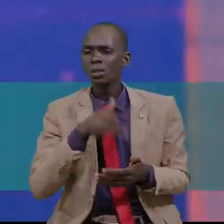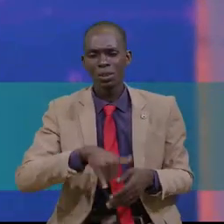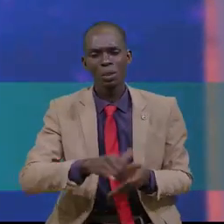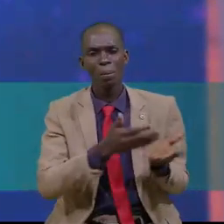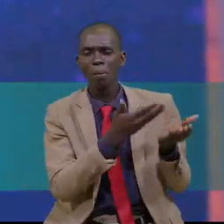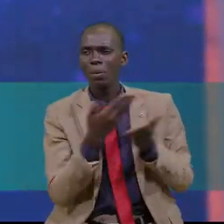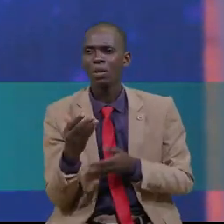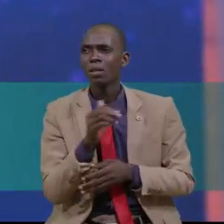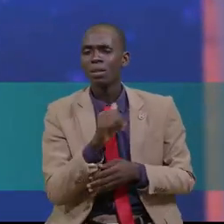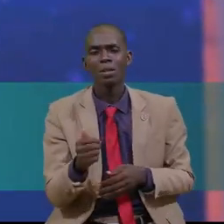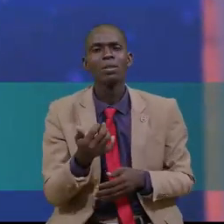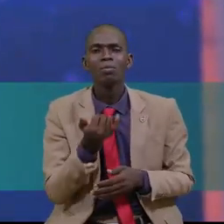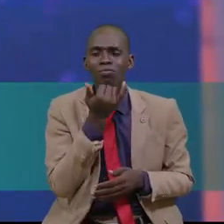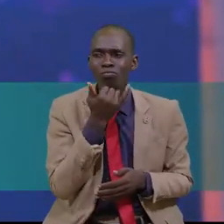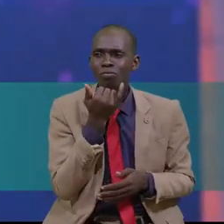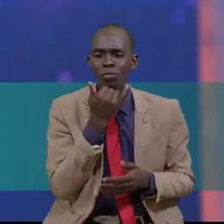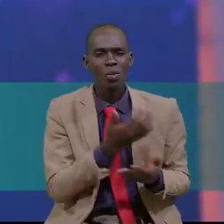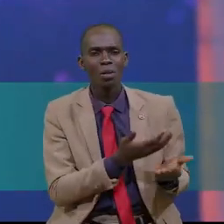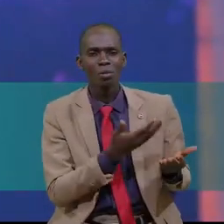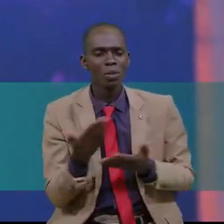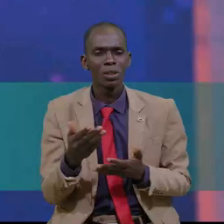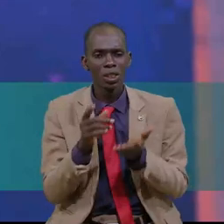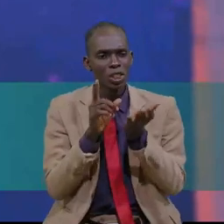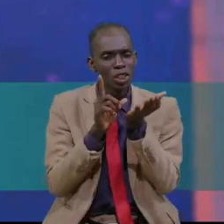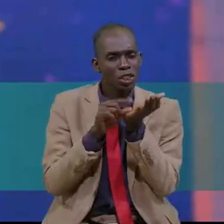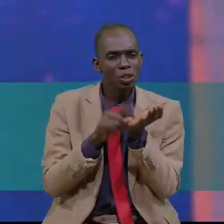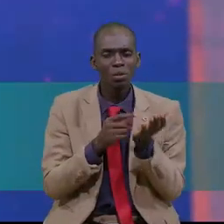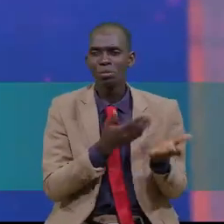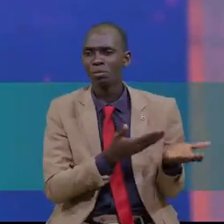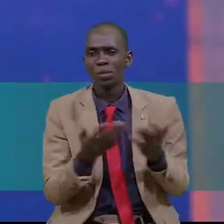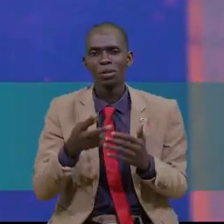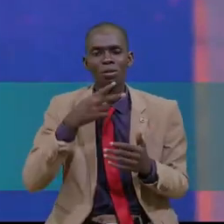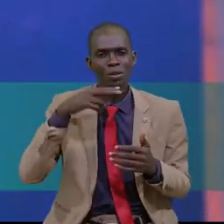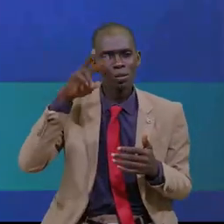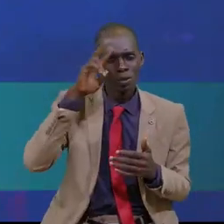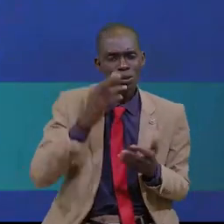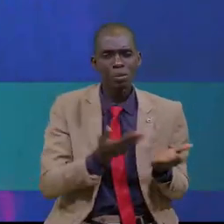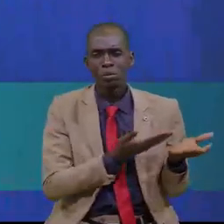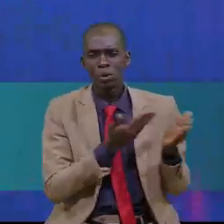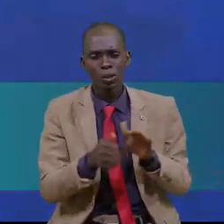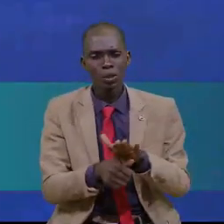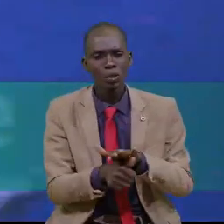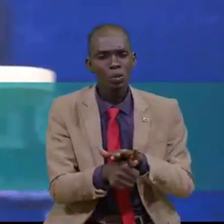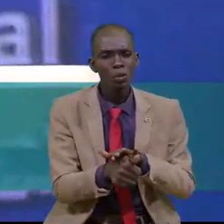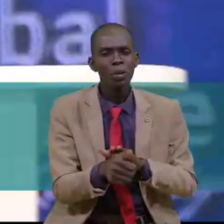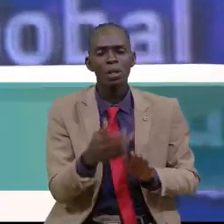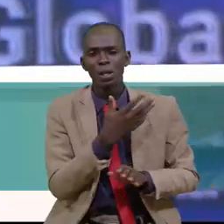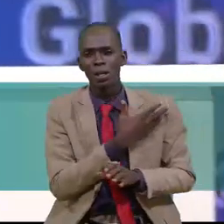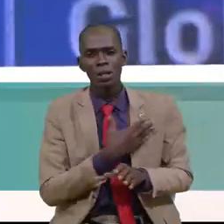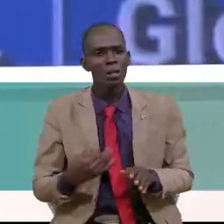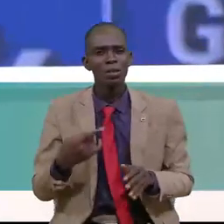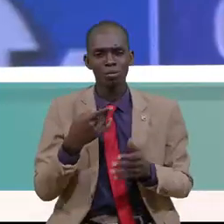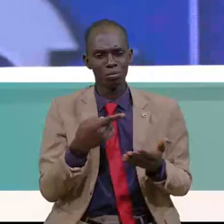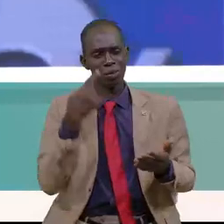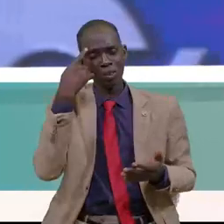en train d'amener un bœuf, amène une tortue ou bien quoi que ce soit, et